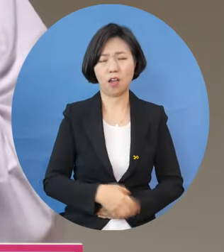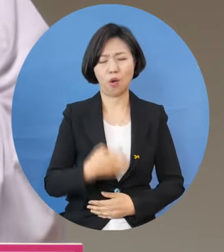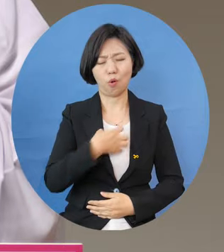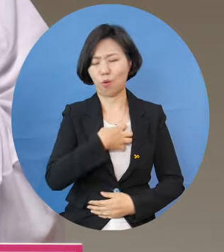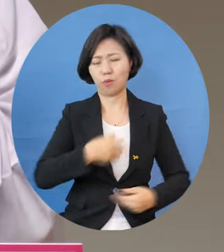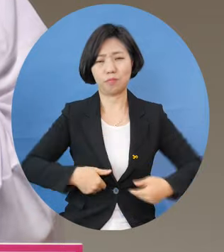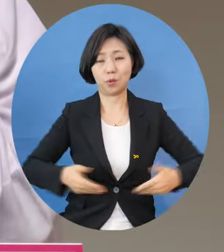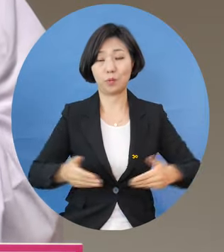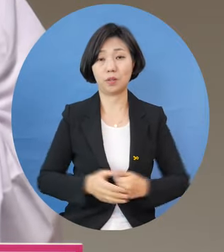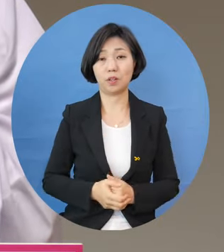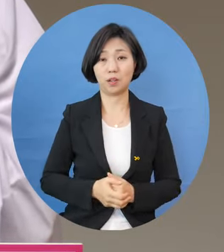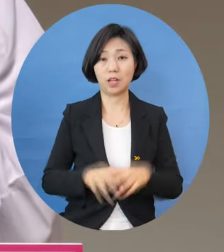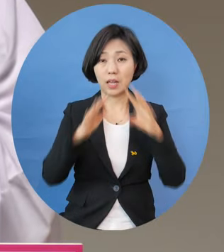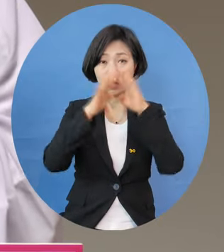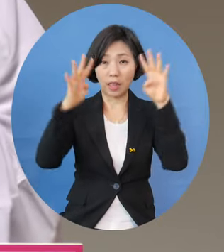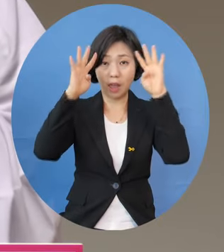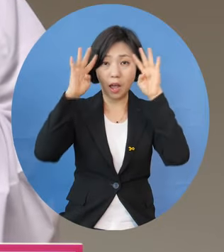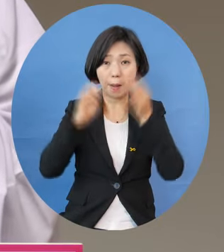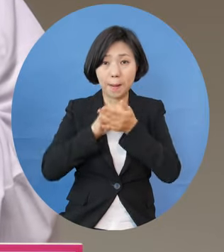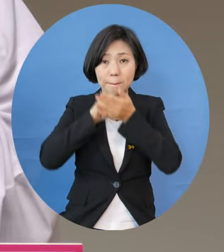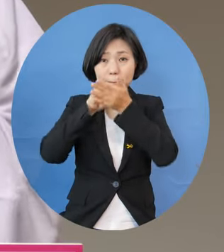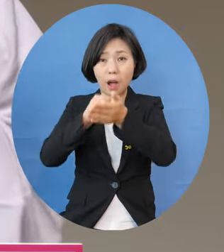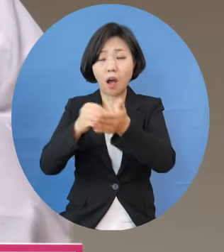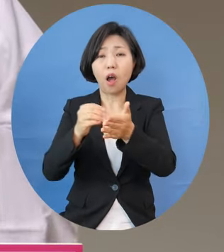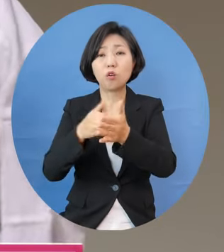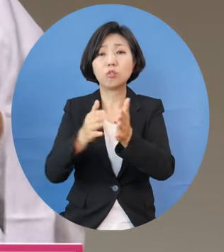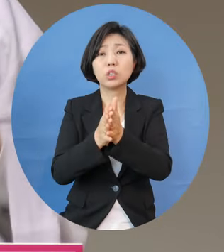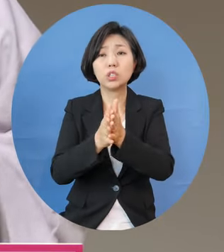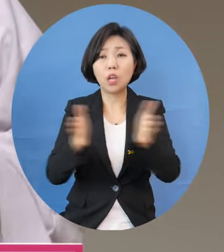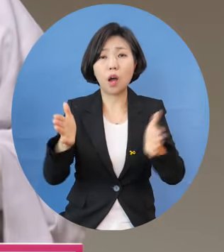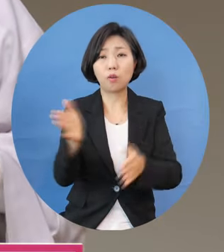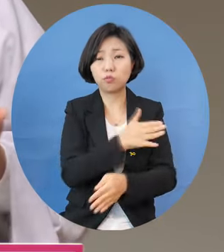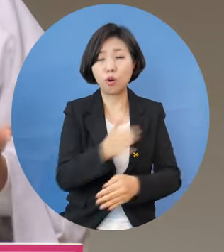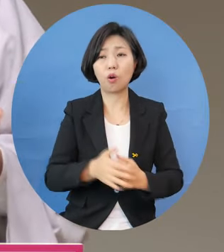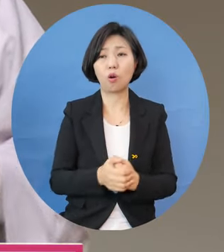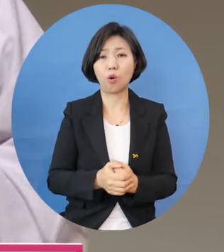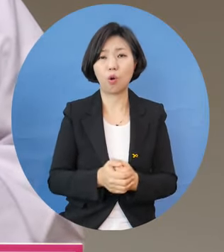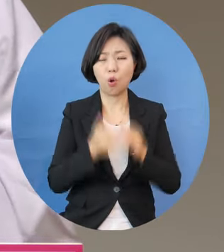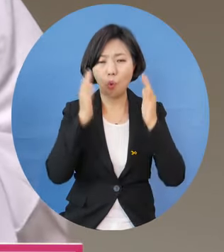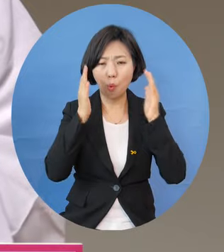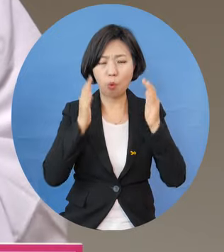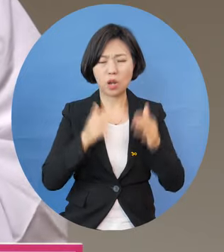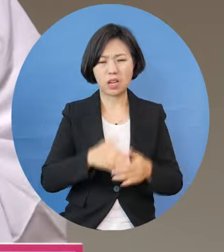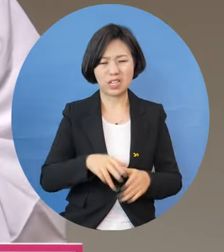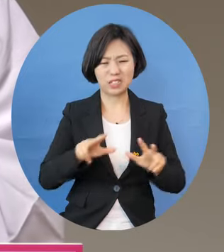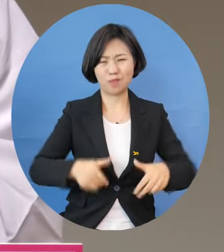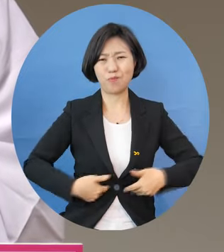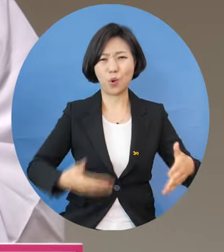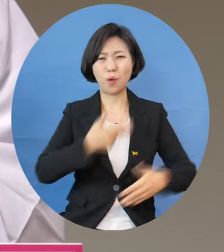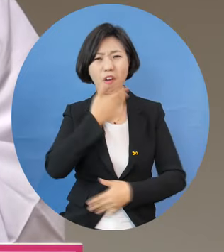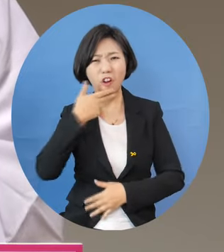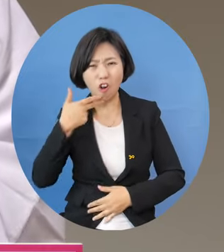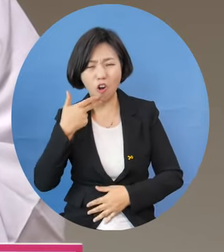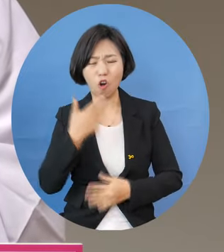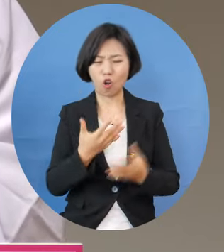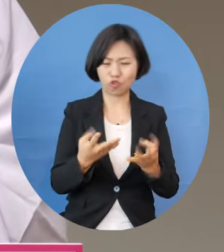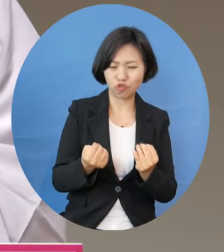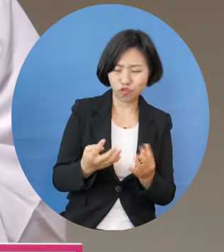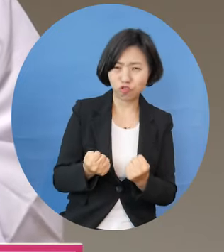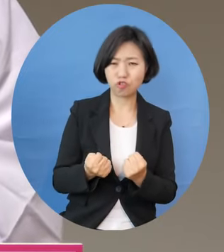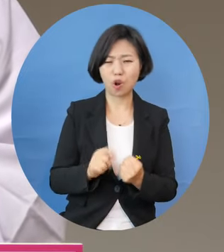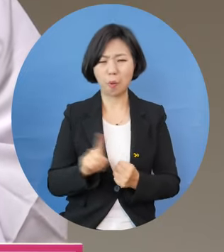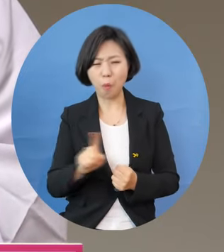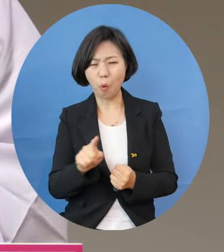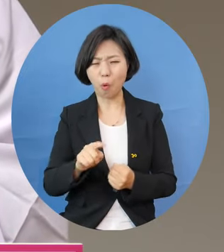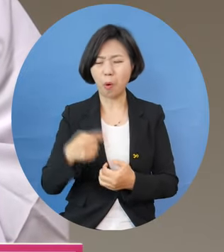대신에 대학 가서부터 이제 그 딴 건 지금은 여기 막 별 필요도 없는 영어 해라, 뭐 수학 해라, 뭐 해라, 뭐